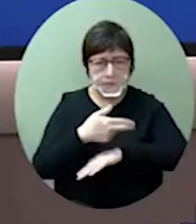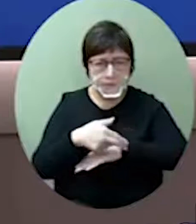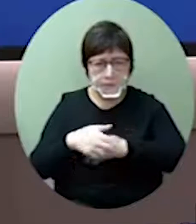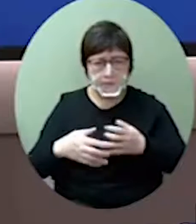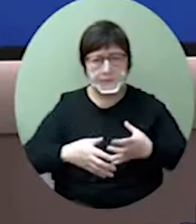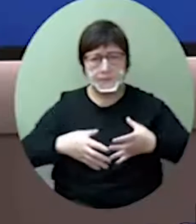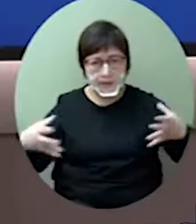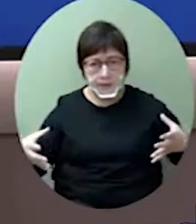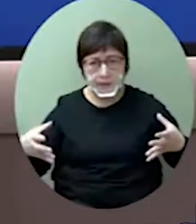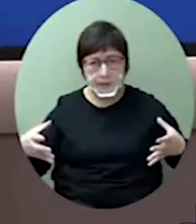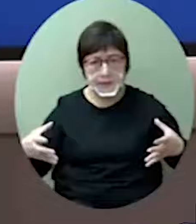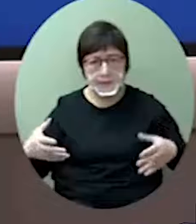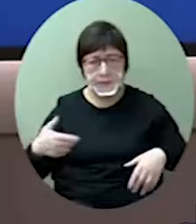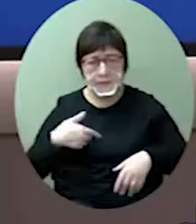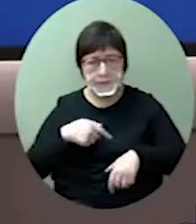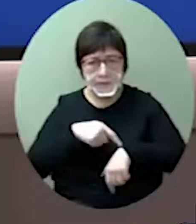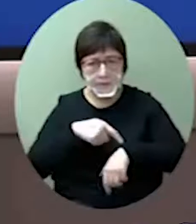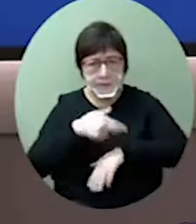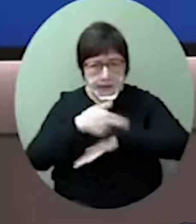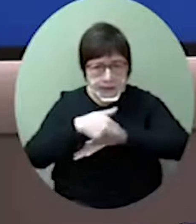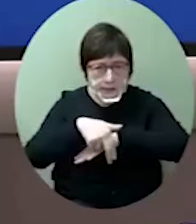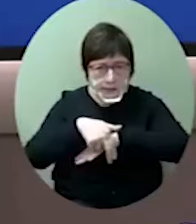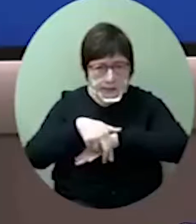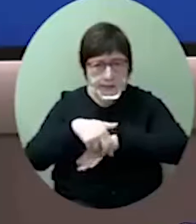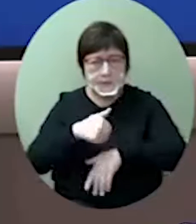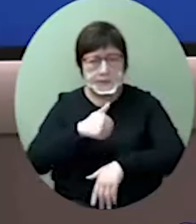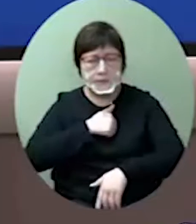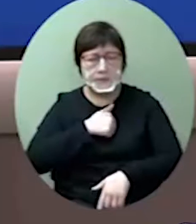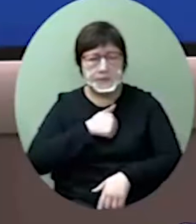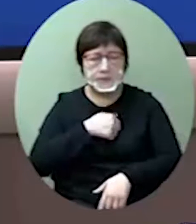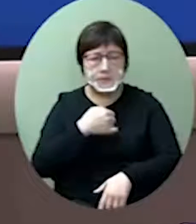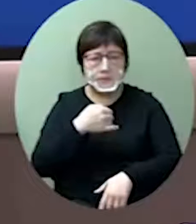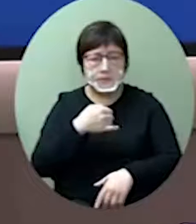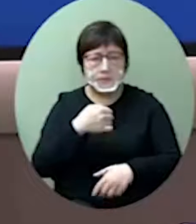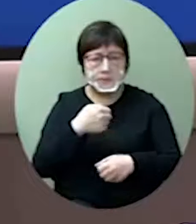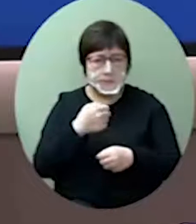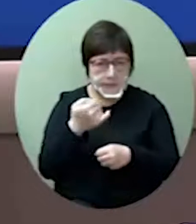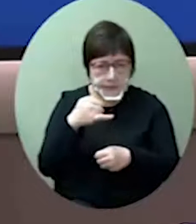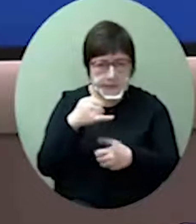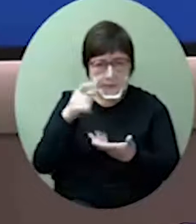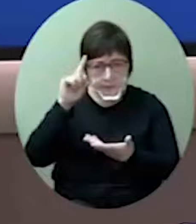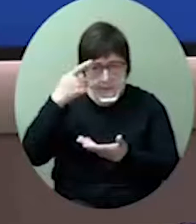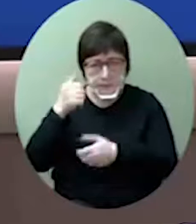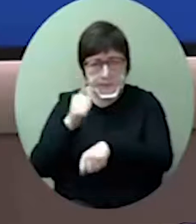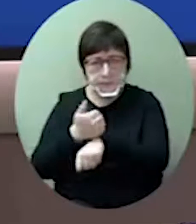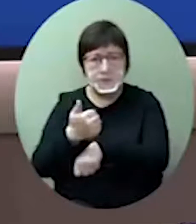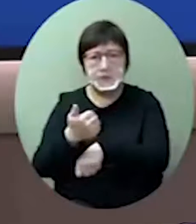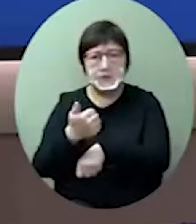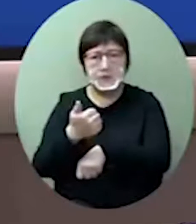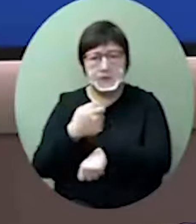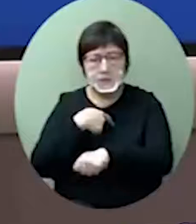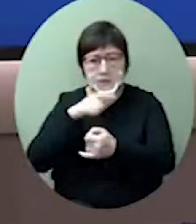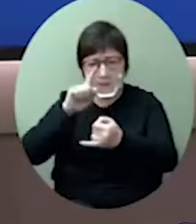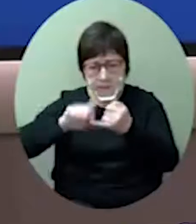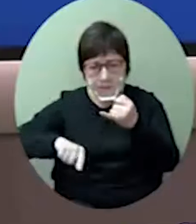有翻一段長時間嘅規劃係冇可能做嘅。即係如果聽日係一個好好嘅時機，無論是達至乜嘢嘅結